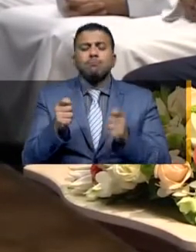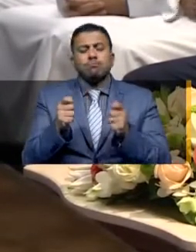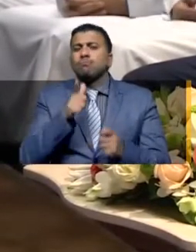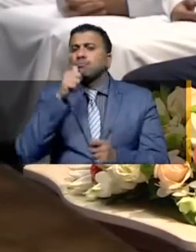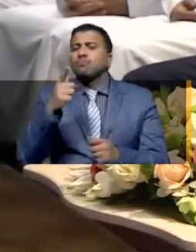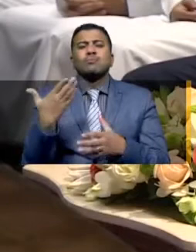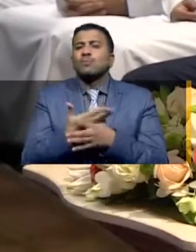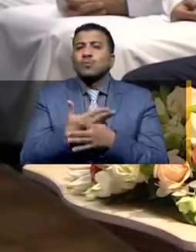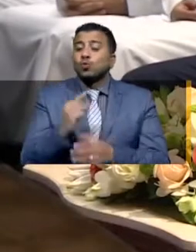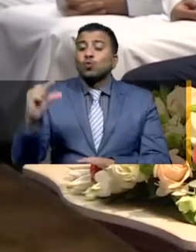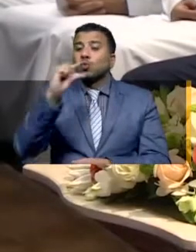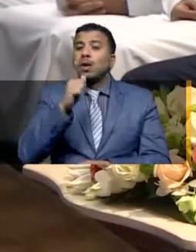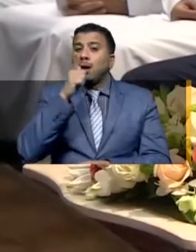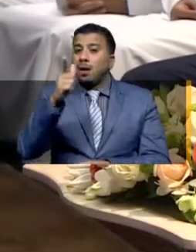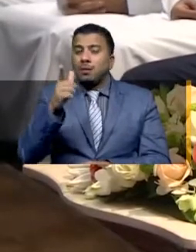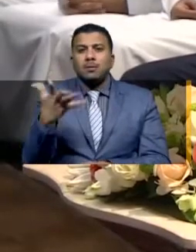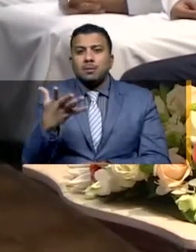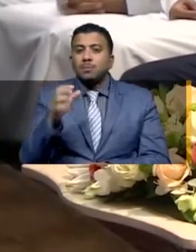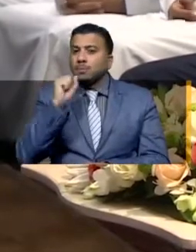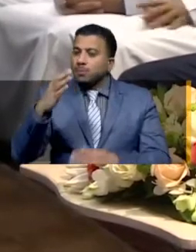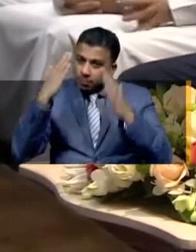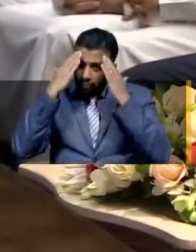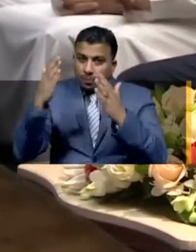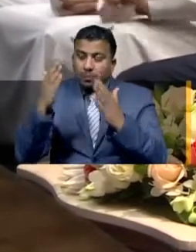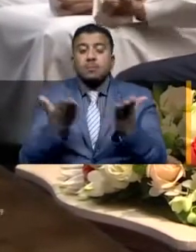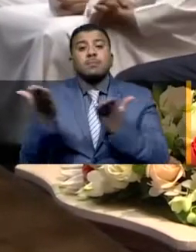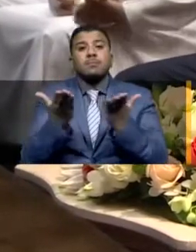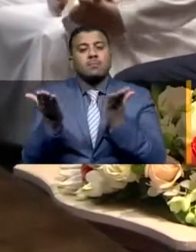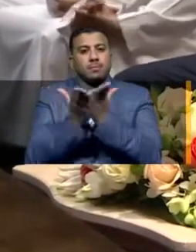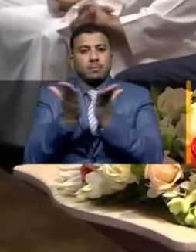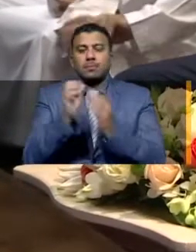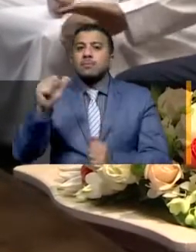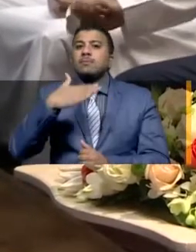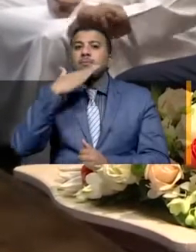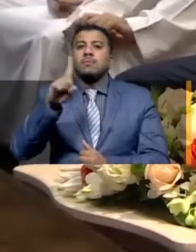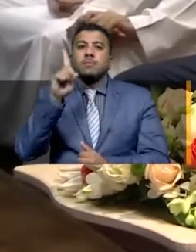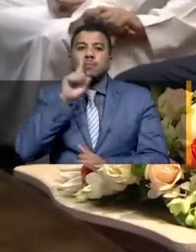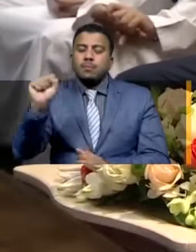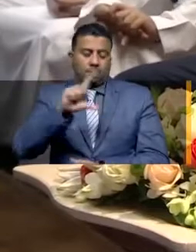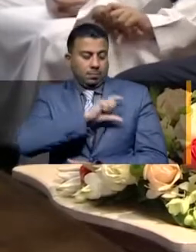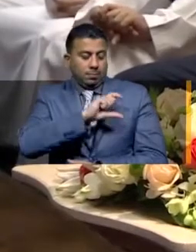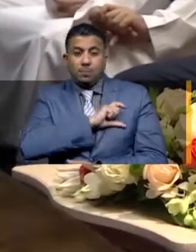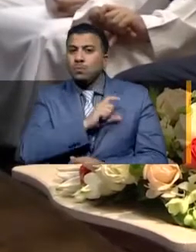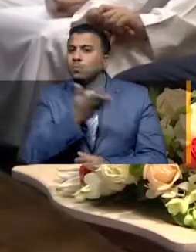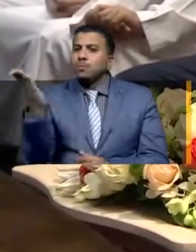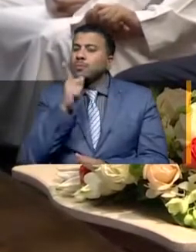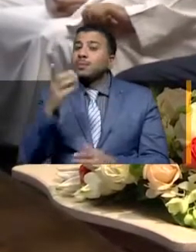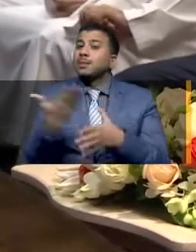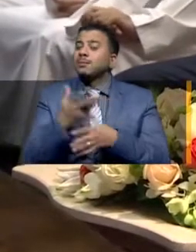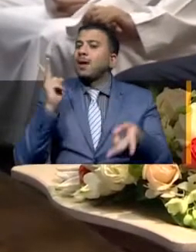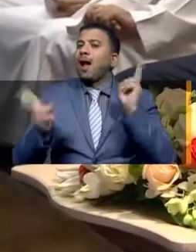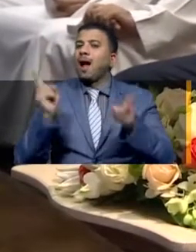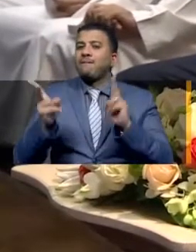بهذه المناسبة، قدم فيها سموه التهنئة لإدارة المدرسة وأولياء الأمور والطلبة بمناسبة